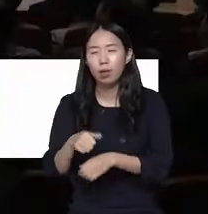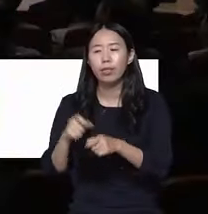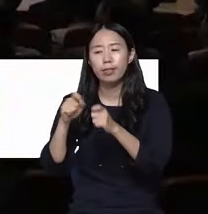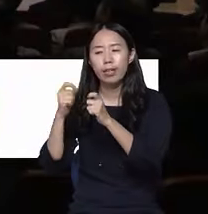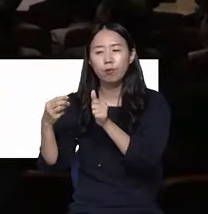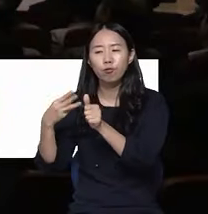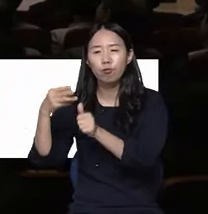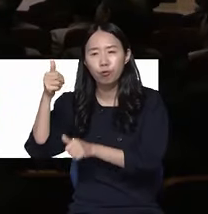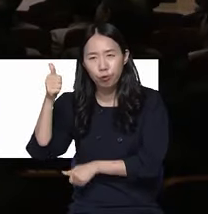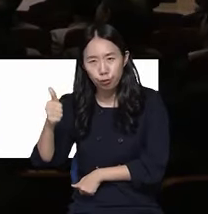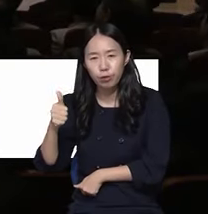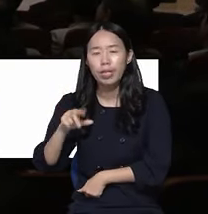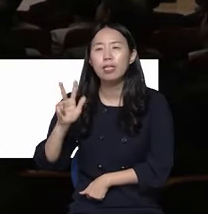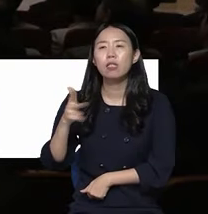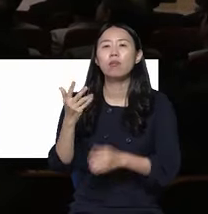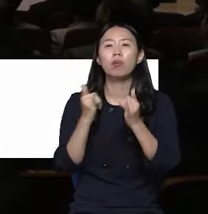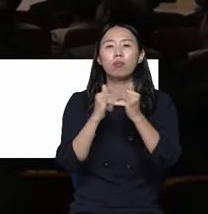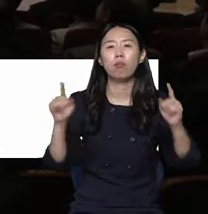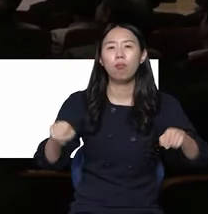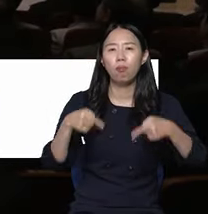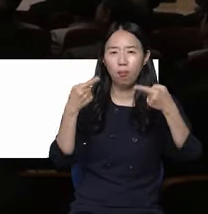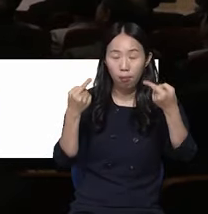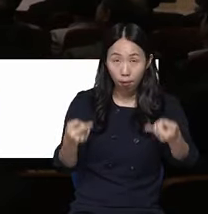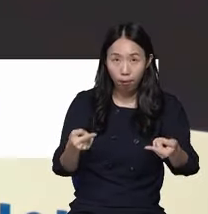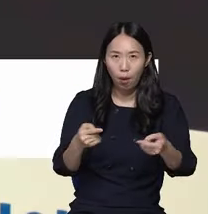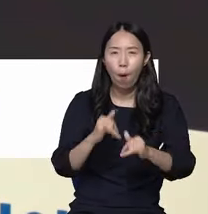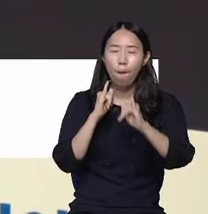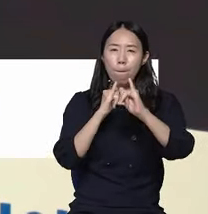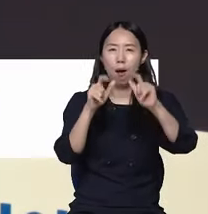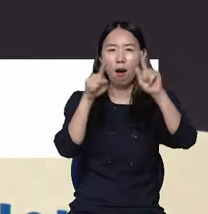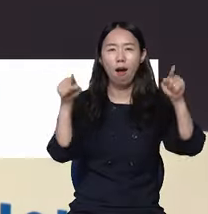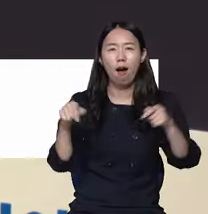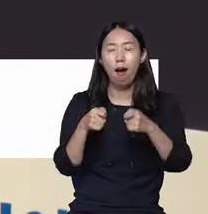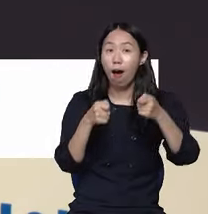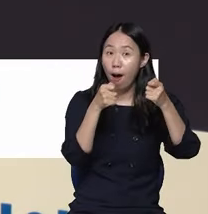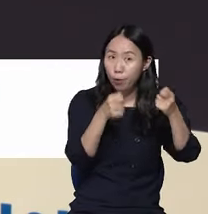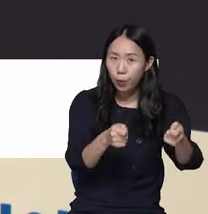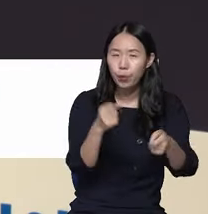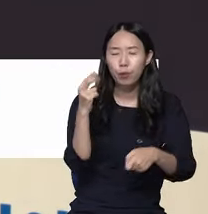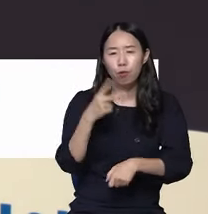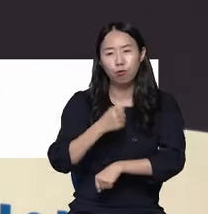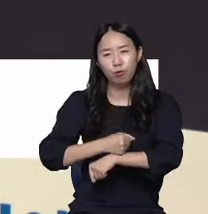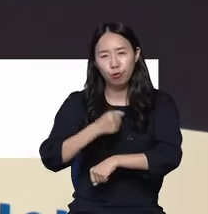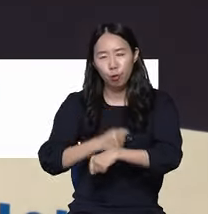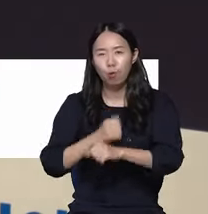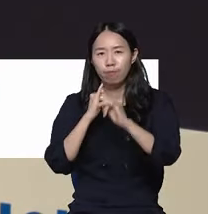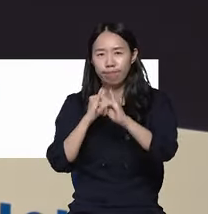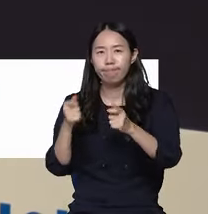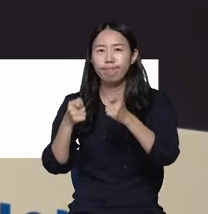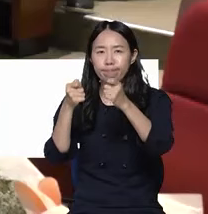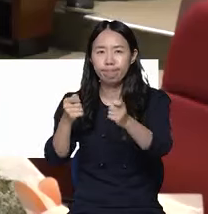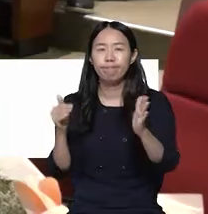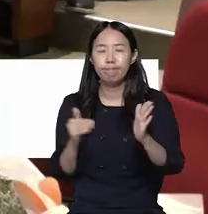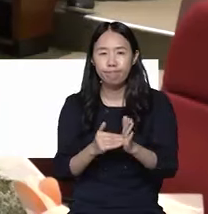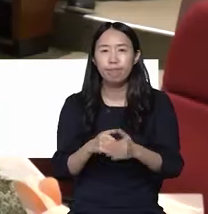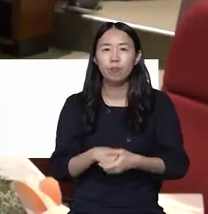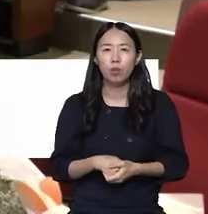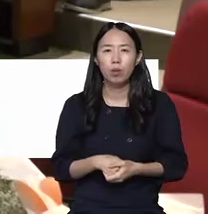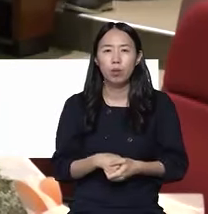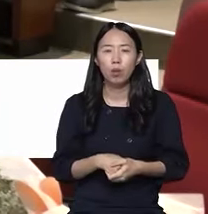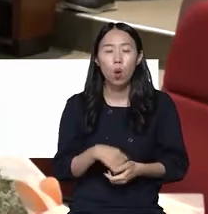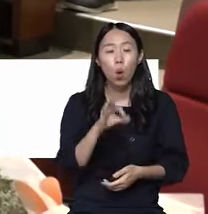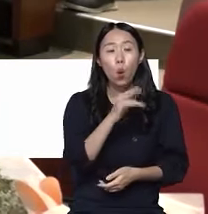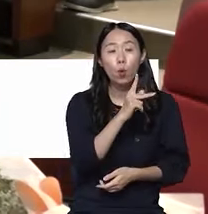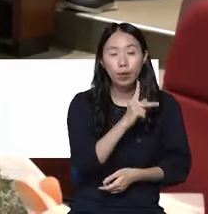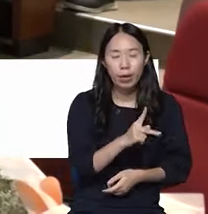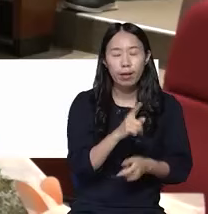명이 참석했으며 도지사 표창 등 총 31명에게 사회복지 유공자 표창을 수여했습니다. 또